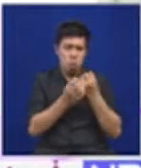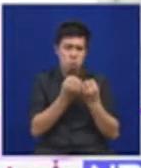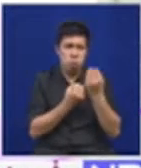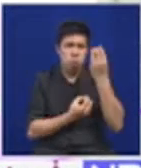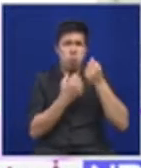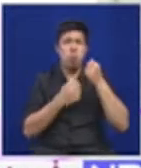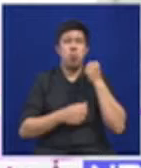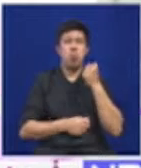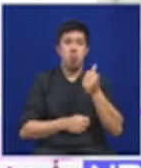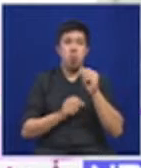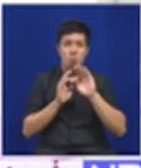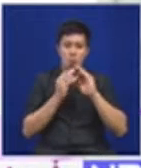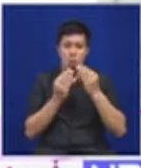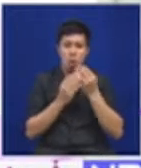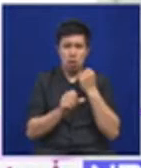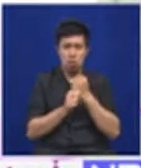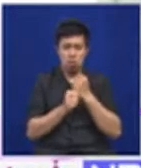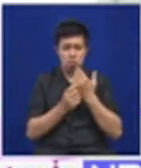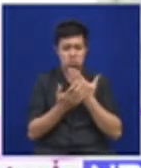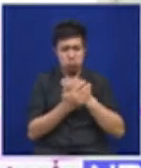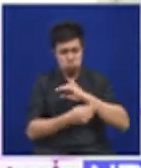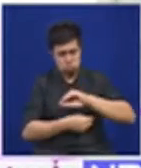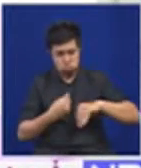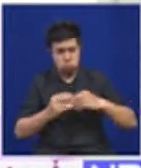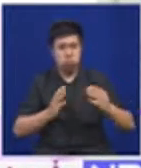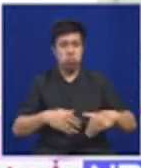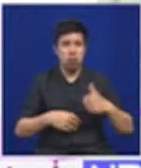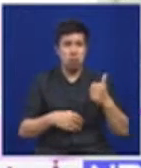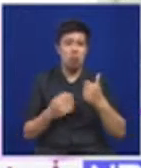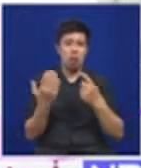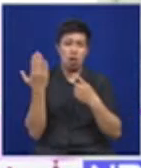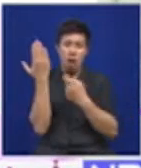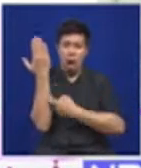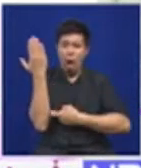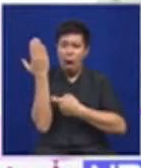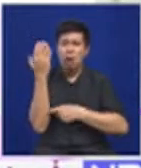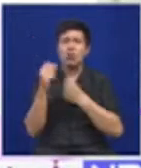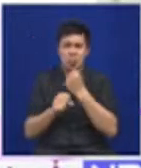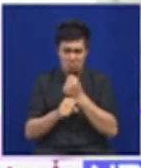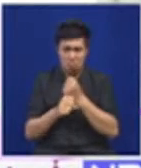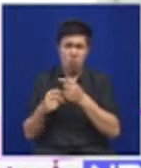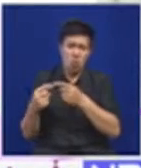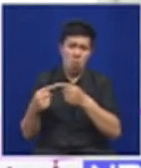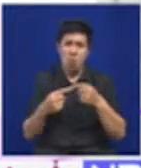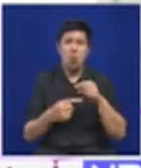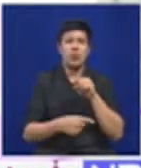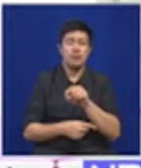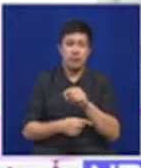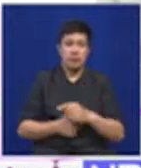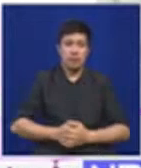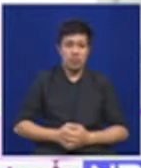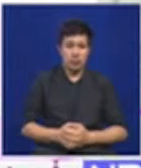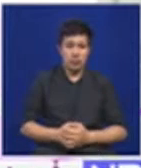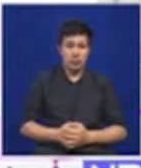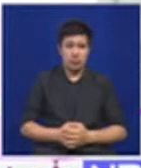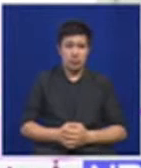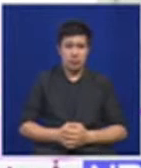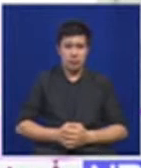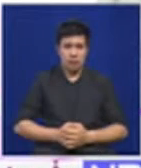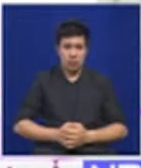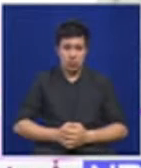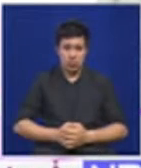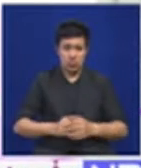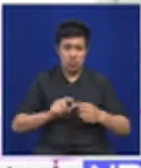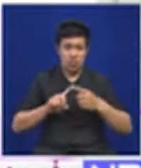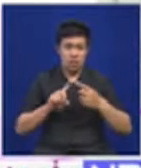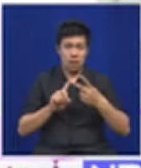ทำเนี่ยเขาเกิดรายได้นะครับขณะที่ยางก้อนถ้วยก็ขีดไปนะฮะอันที่สองก็คือว่าการใช้โครงการของรัฐ